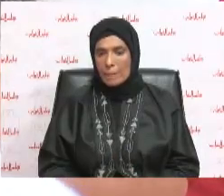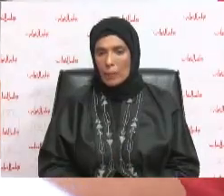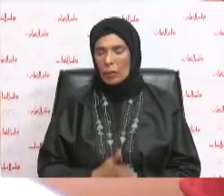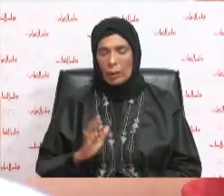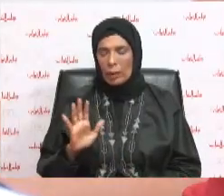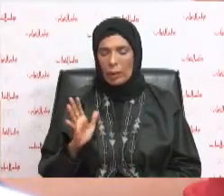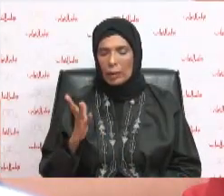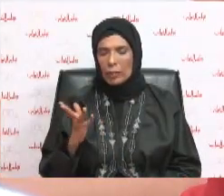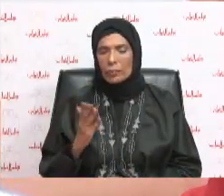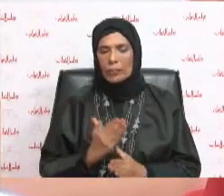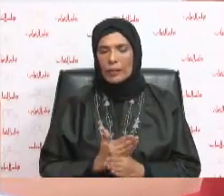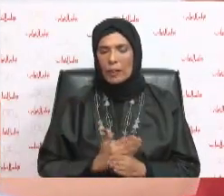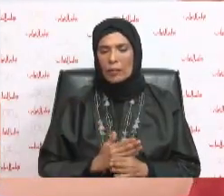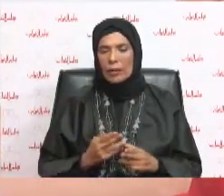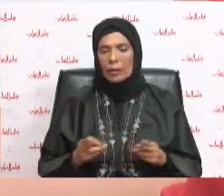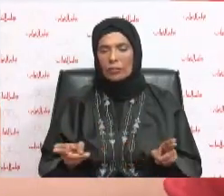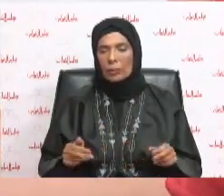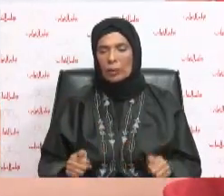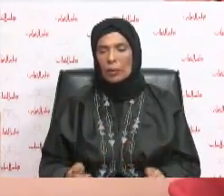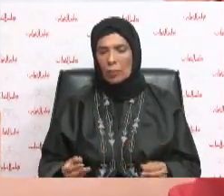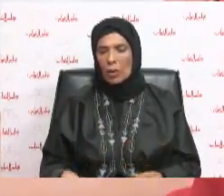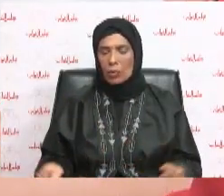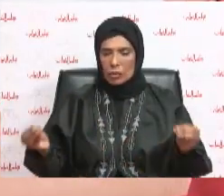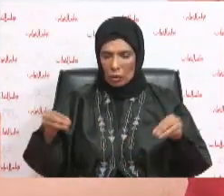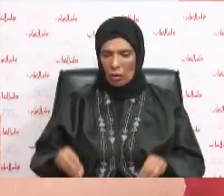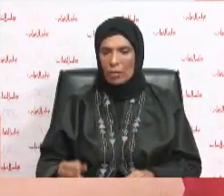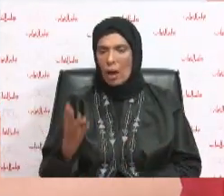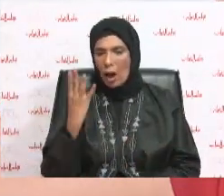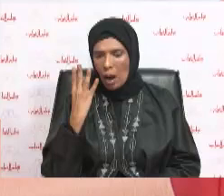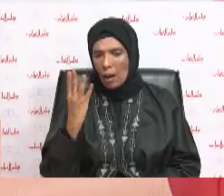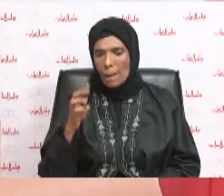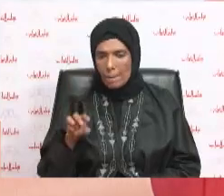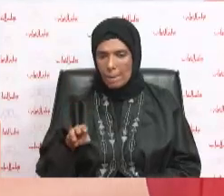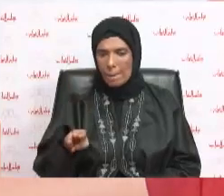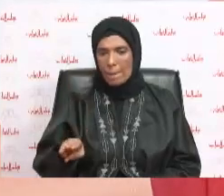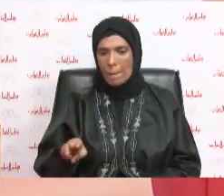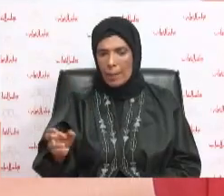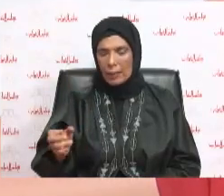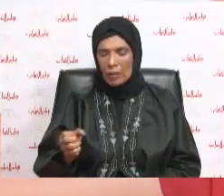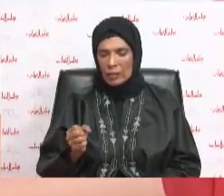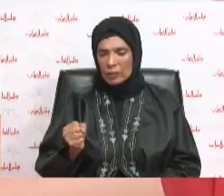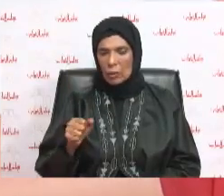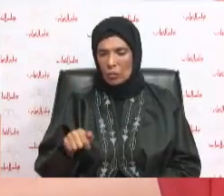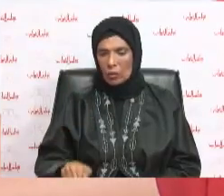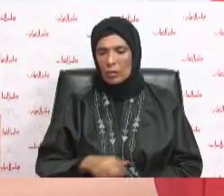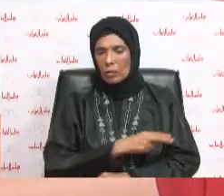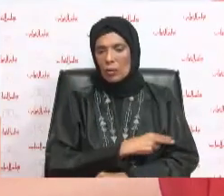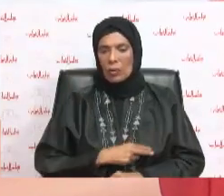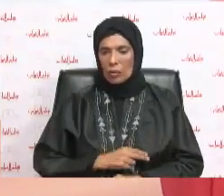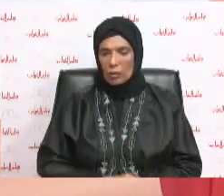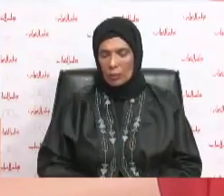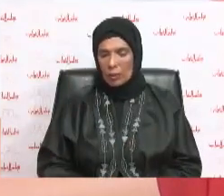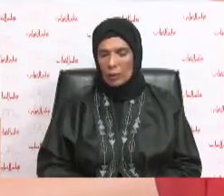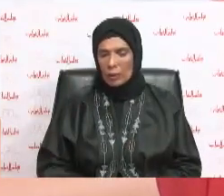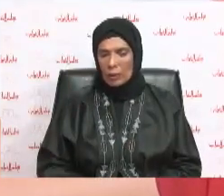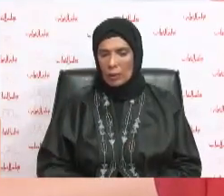وليش وليش نفتح السقف إلى أزيد من 4000 دينار يتقاضى العضو أو